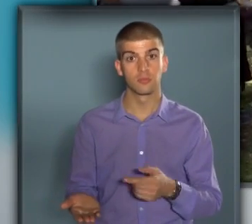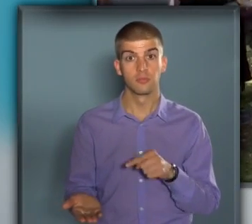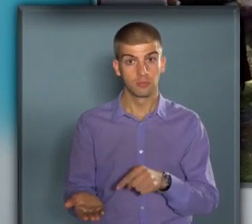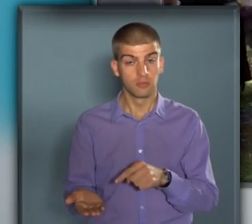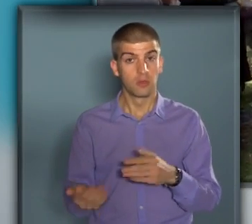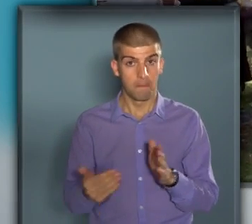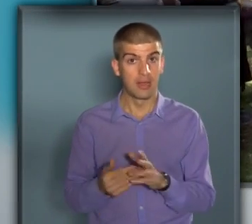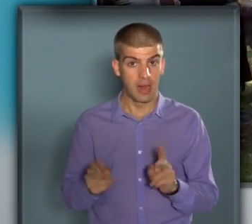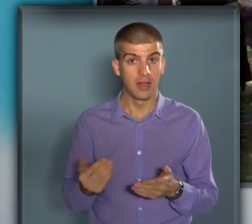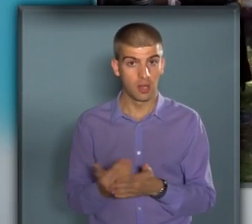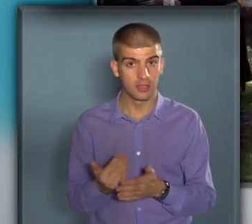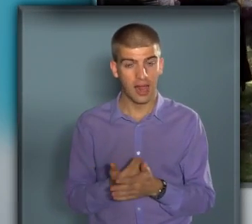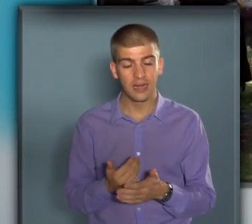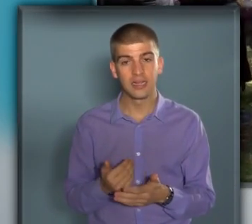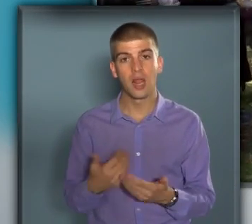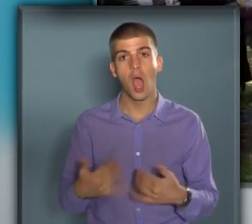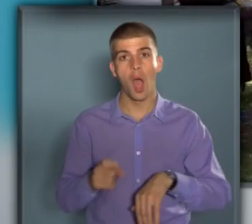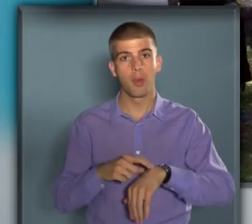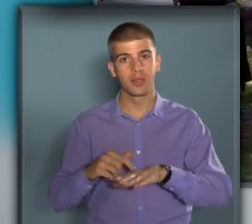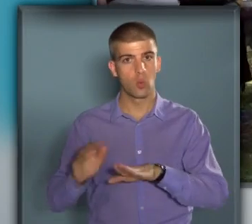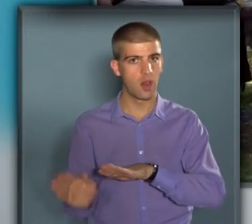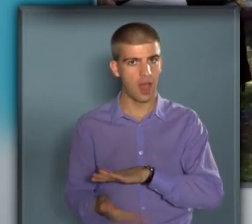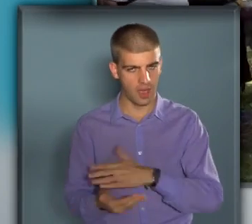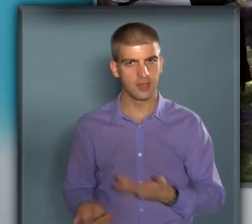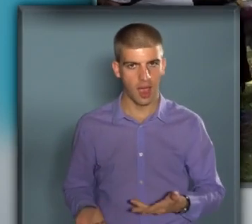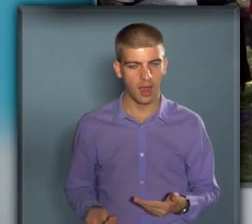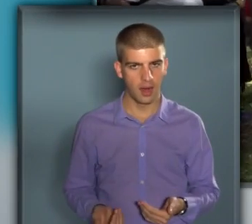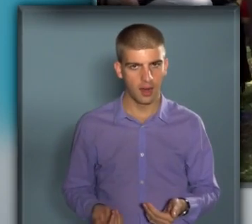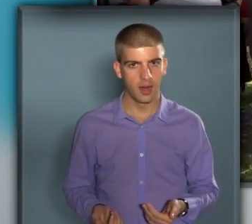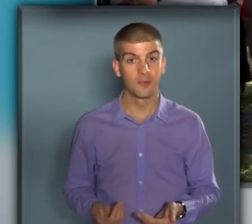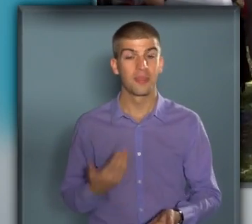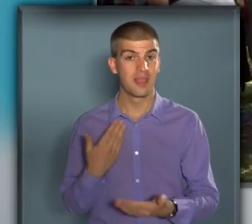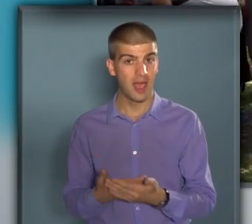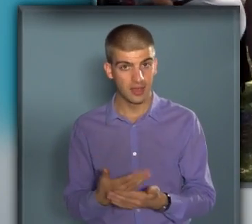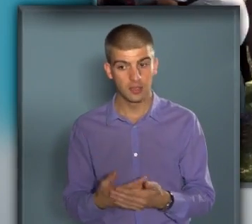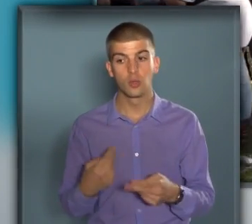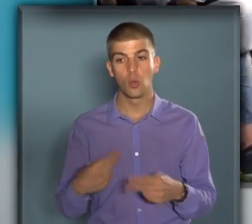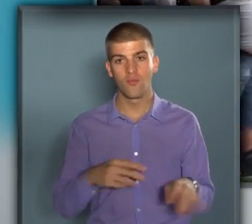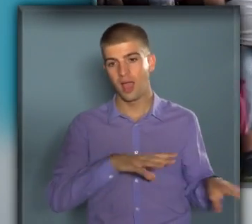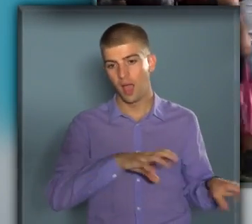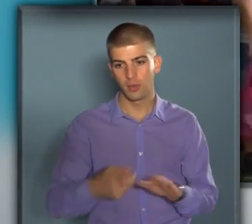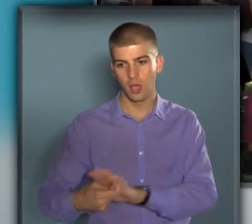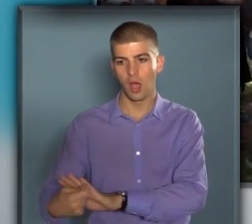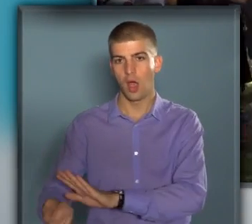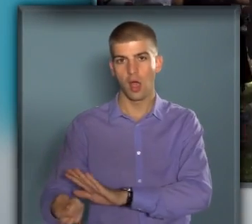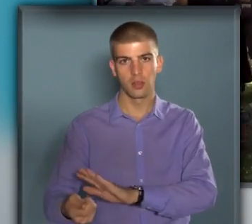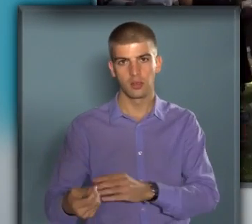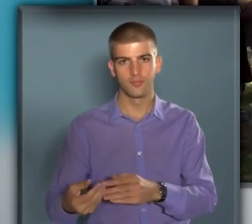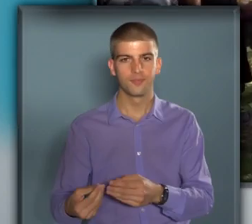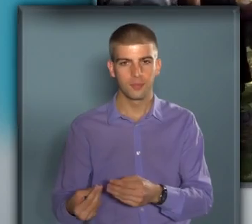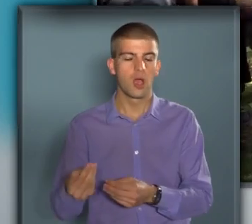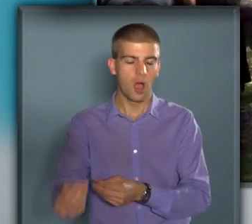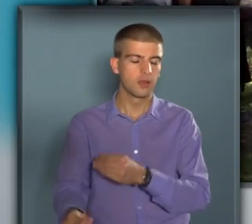élelmiszerárukat, amik még használhatók, de viszonylag közel van a lejáratuk, és ezeket is be tudják vonni ebbe